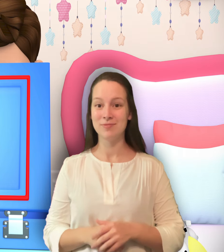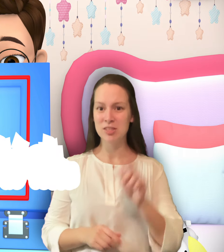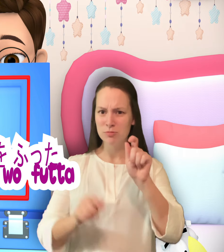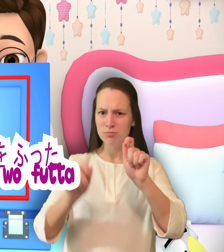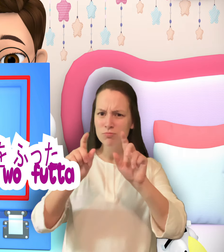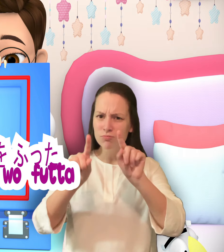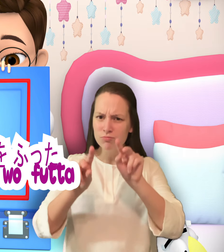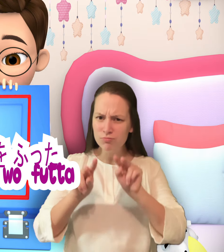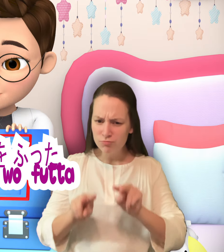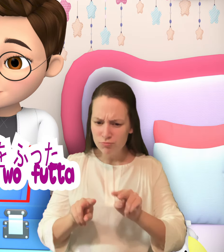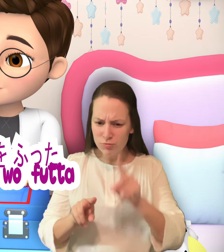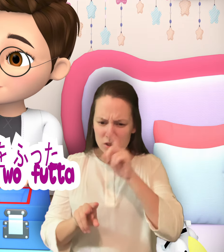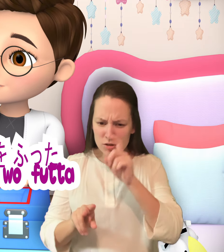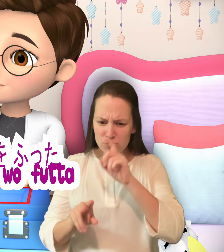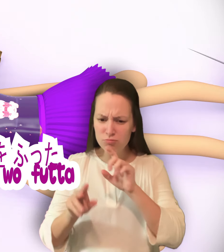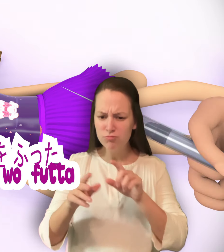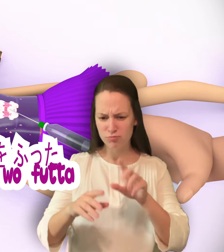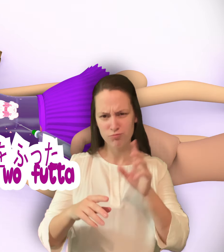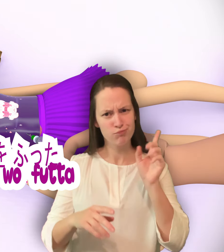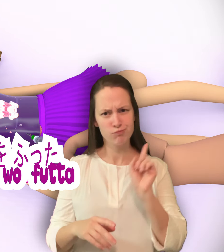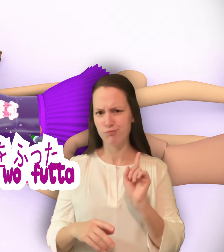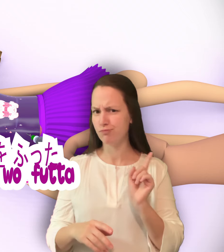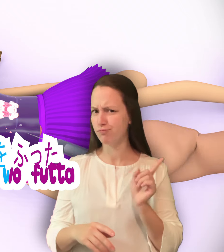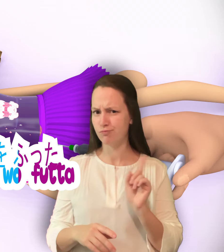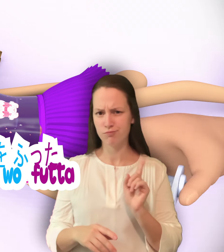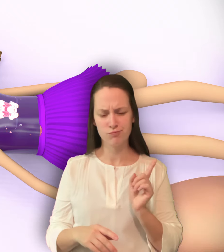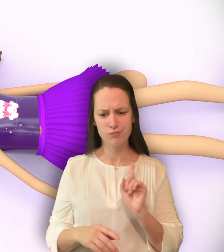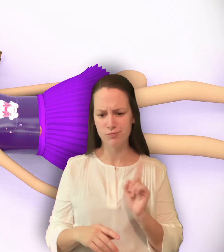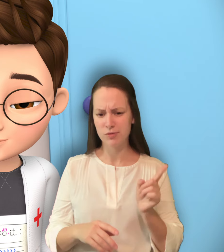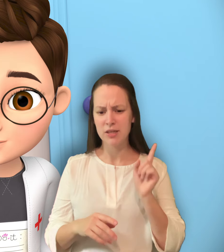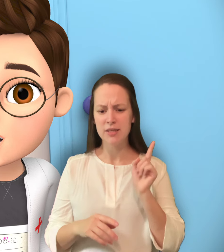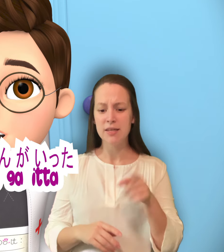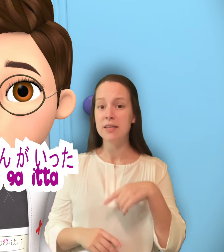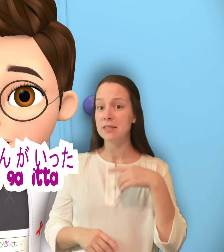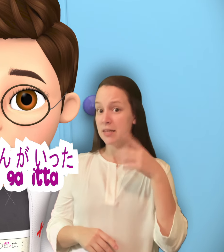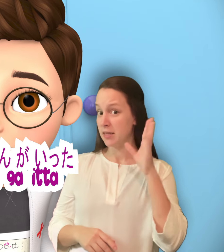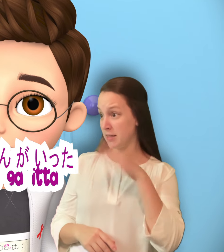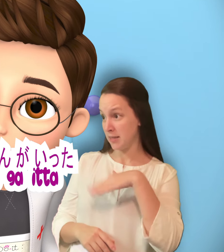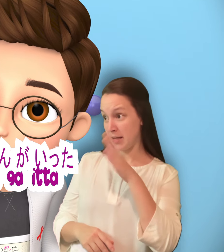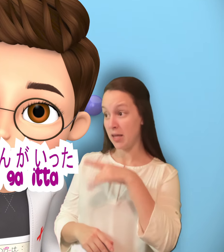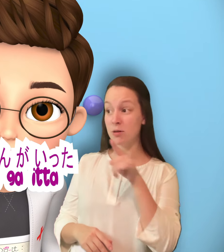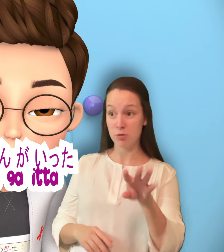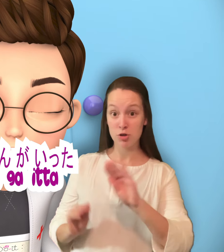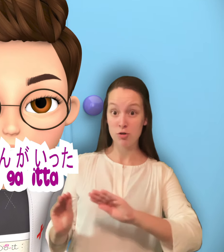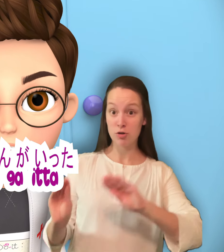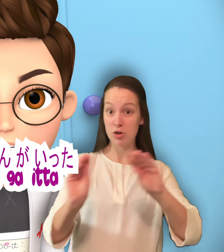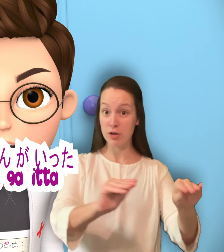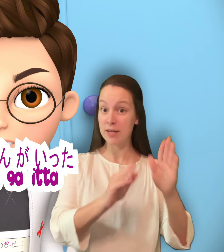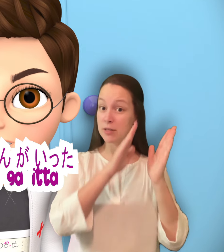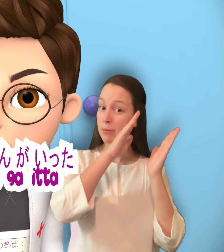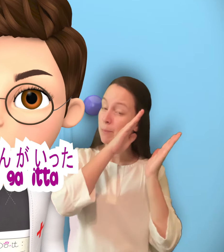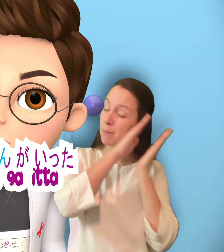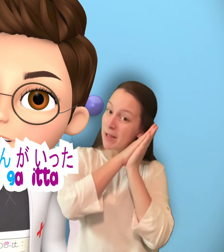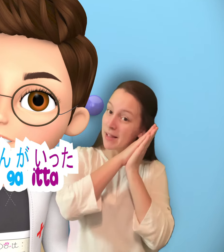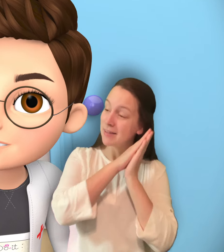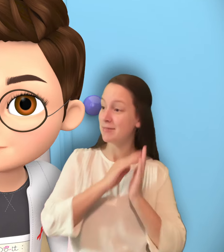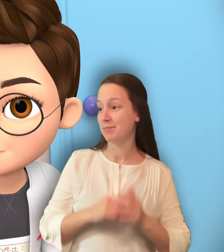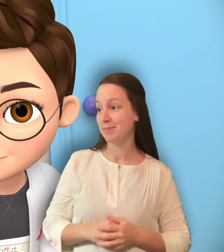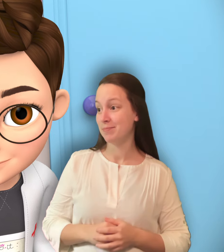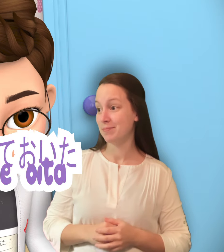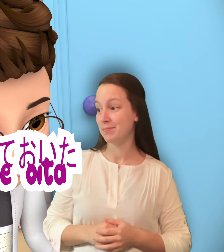た人形を見てから頭を降ったすぐ寝た方がいいと医者さん